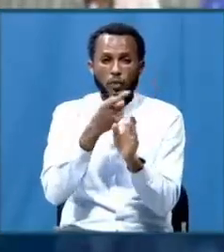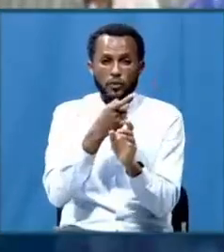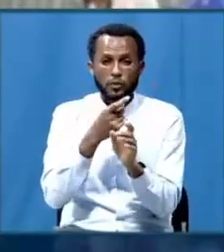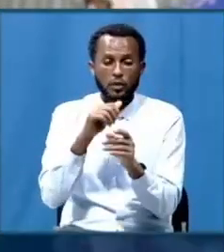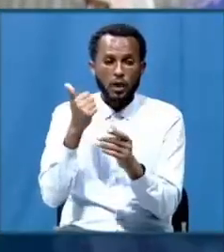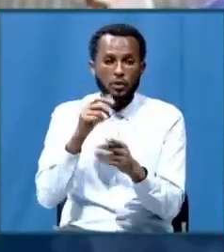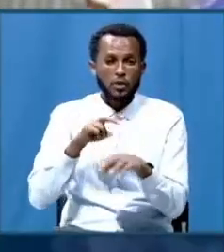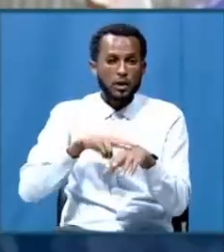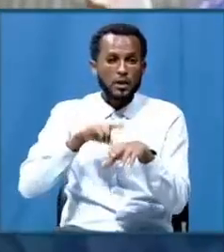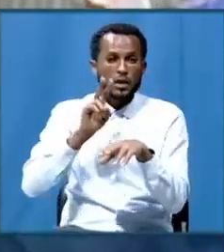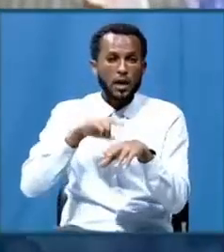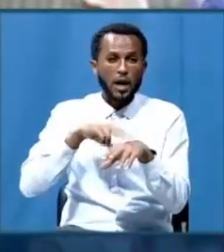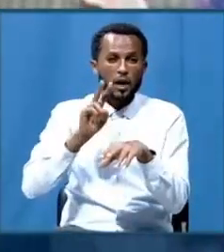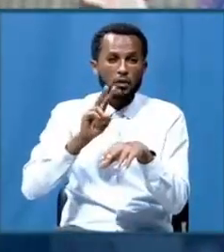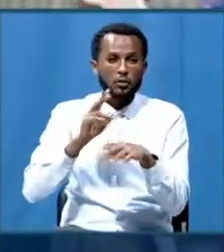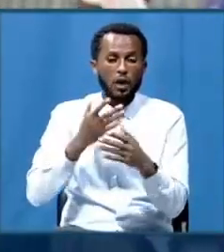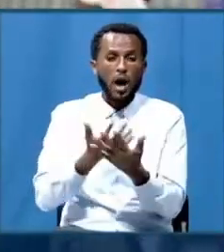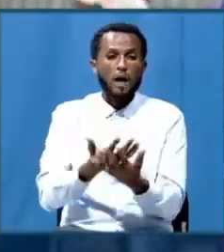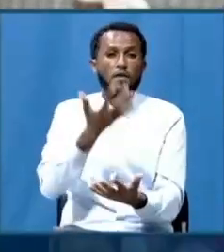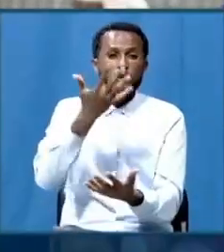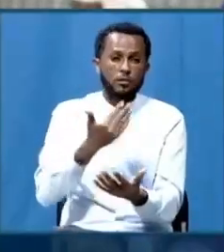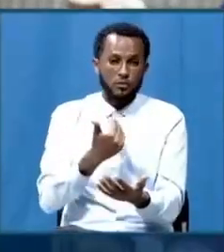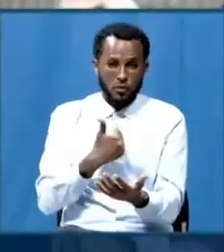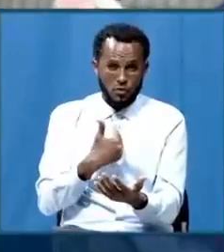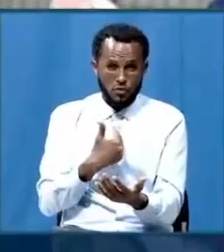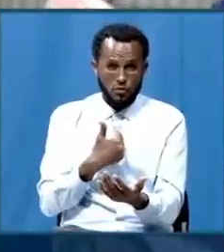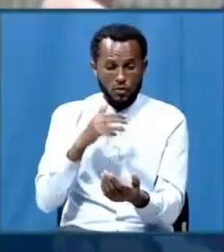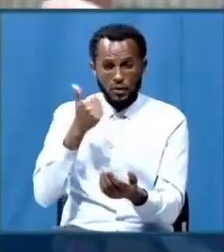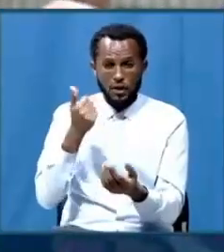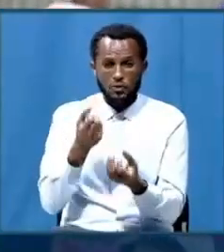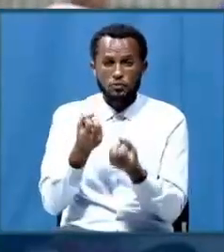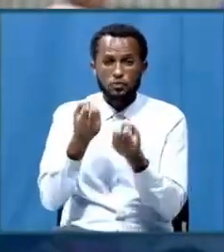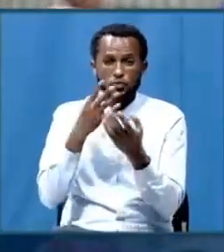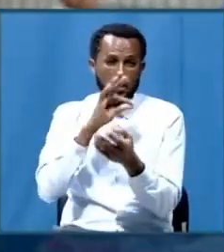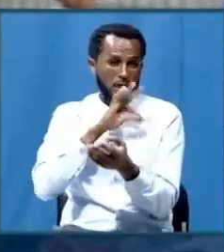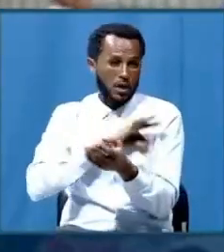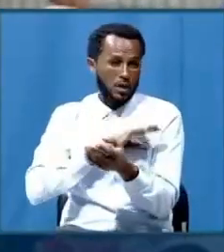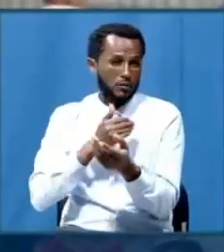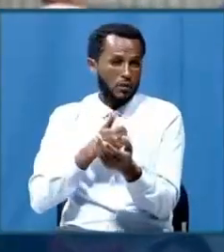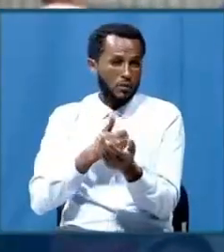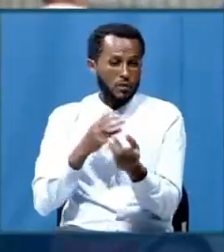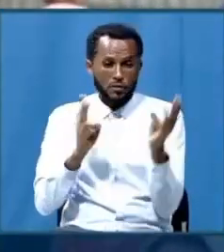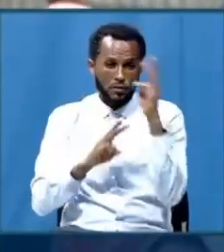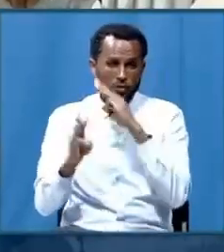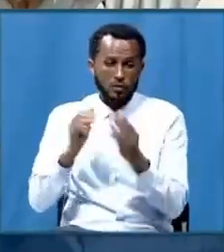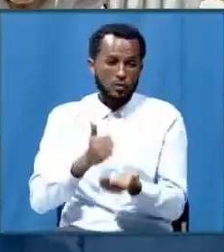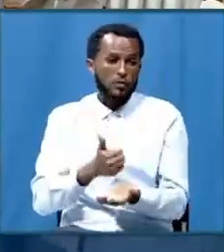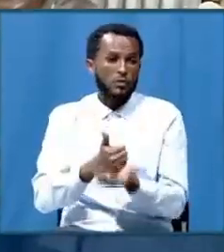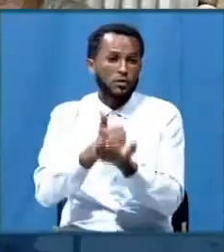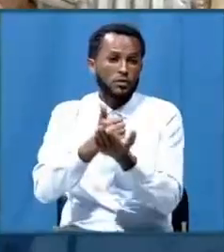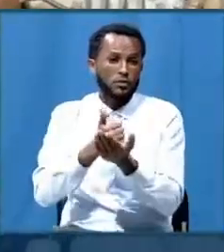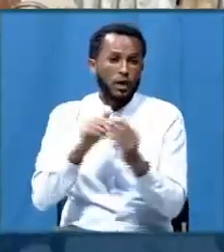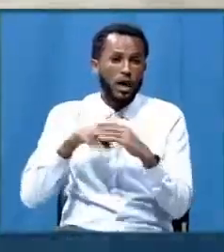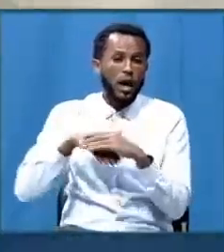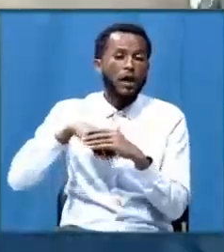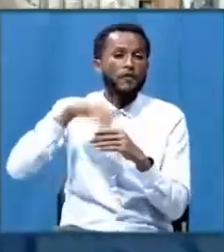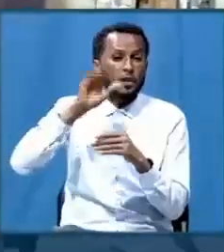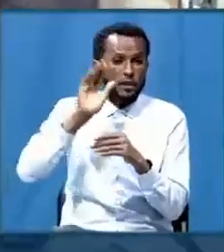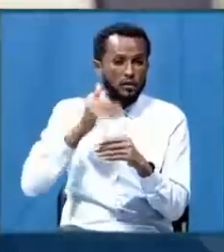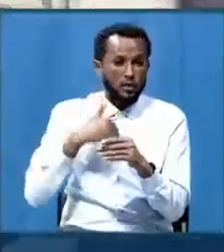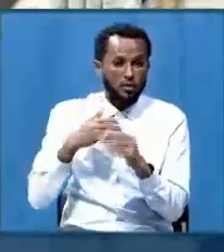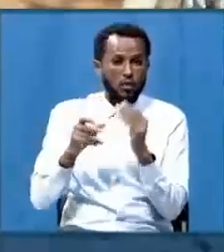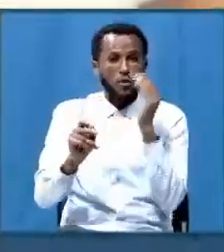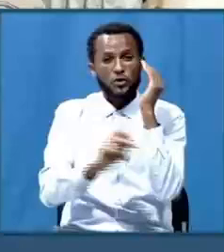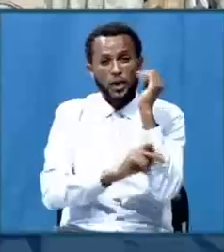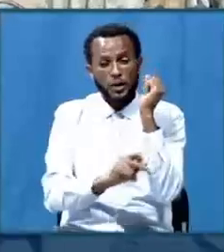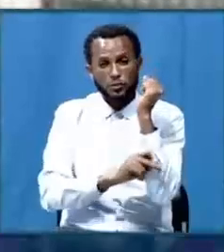ኮይኑ ካሊእ ተላዓዒሉ ሃብታማት ዘለዉ ካሊእ ብዙሕ ዝተረፎም ዘለዉ ነቶም ተፀጊሞም ዘለዎስ ንክሕግዙ እቶም ኣብ ደገ ዘለዉ ዲያስፖራ እቶም